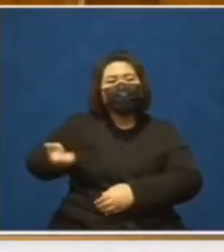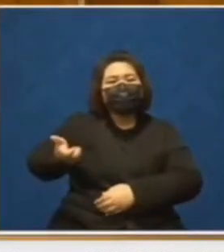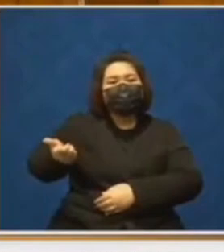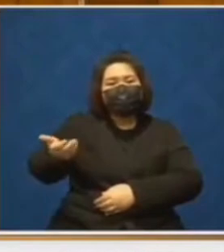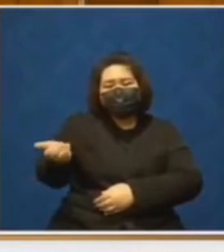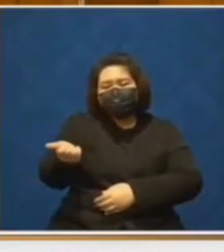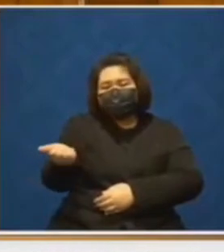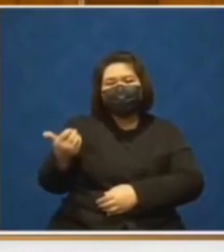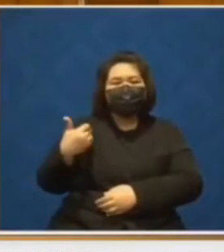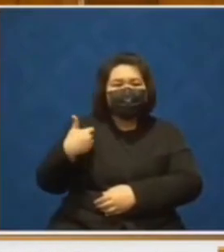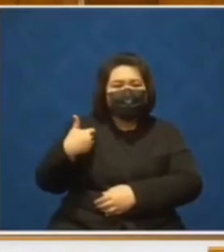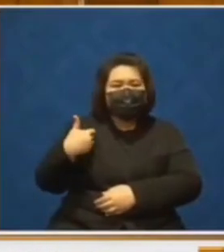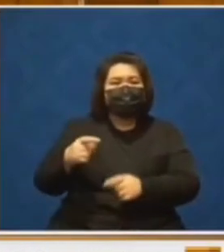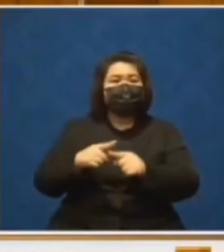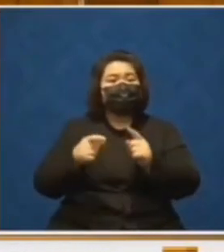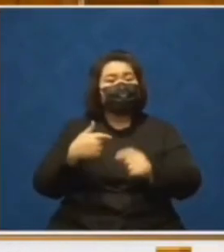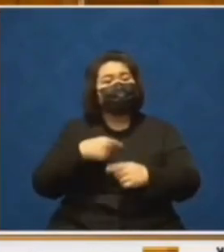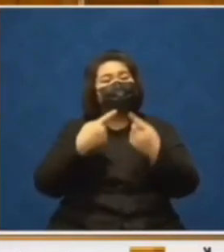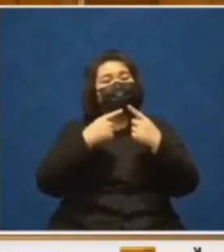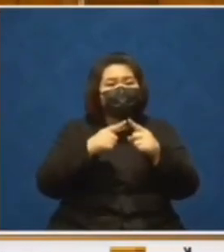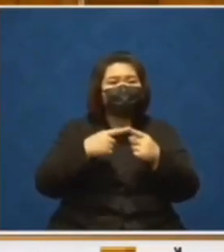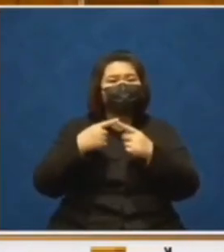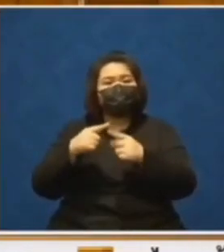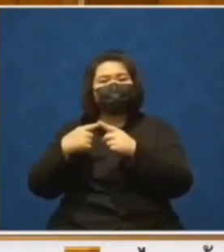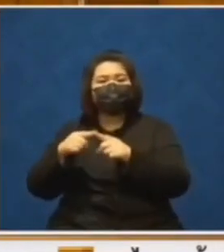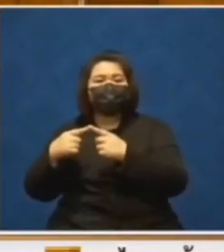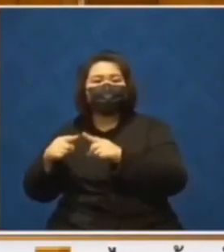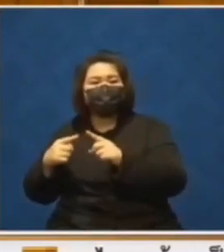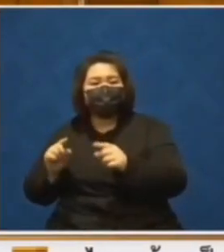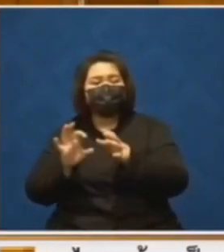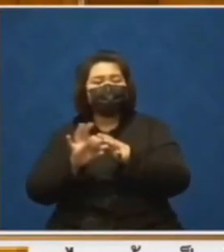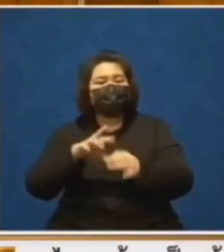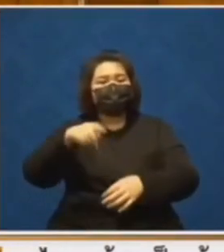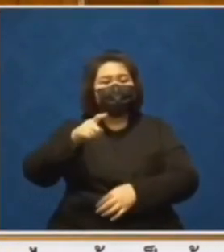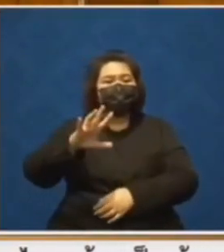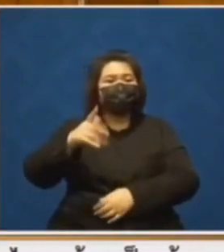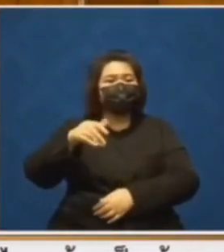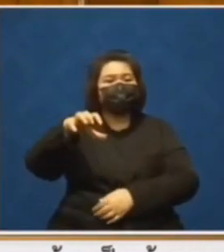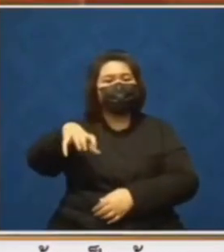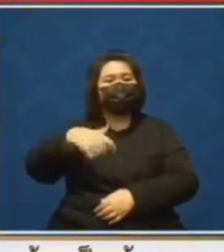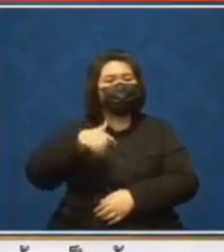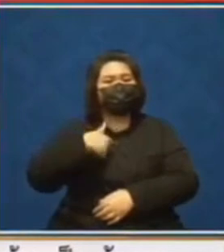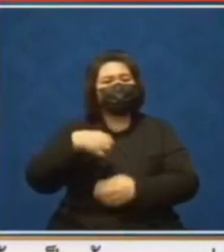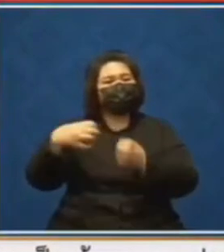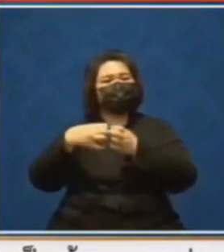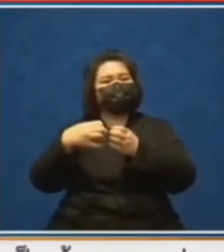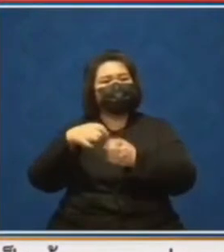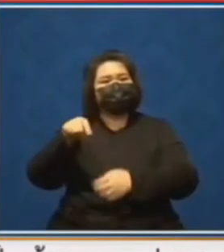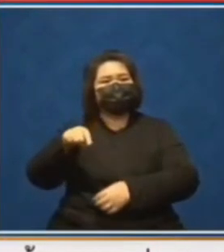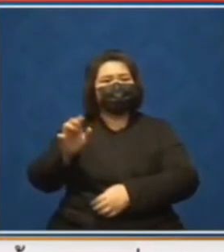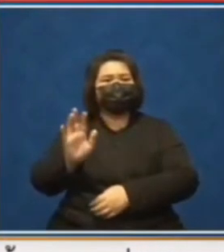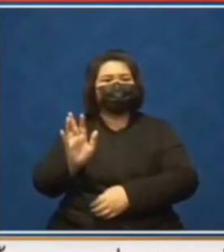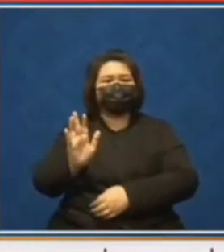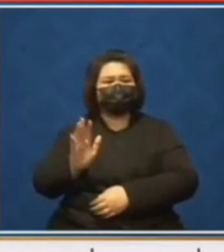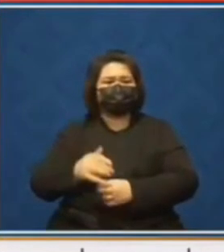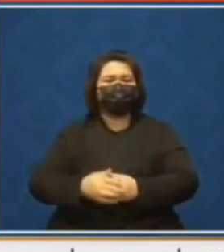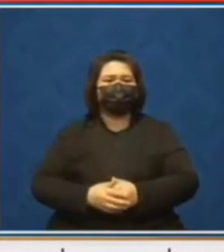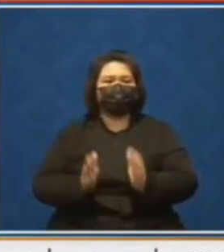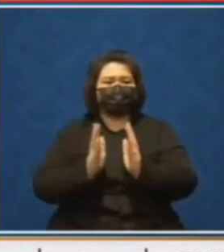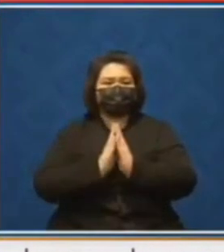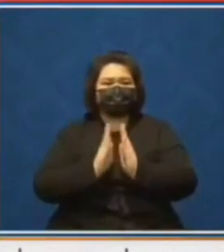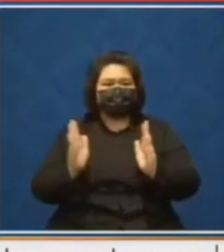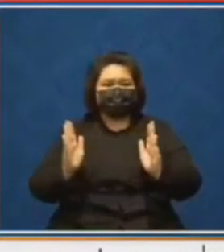ในเรื่องที่ผมจะตอบคุณว่าอย่างนู้นอย่างนี้เกี่ยวกับเรื่องปปชนั้นผมไม่อาจก้าวล่วงไปได้นะครับขอบคุณ